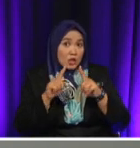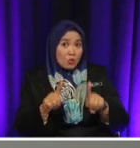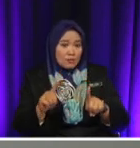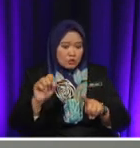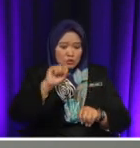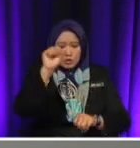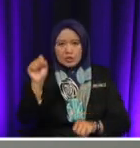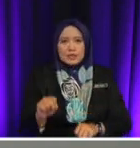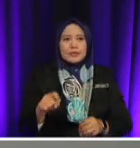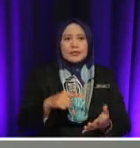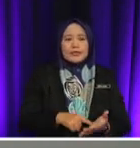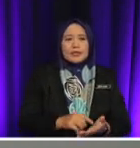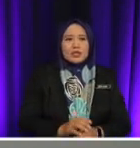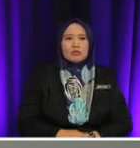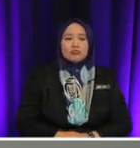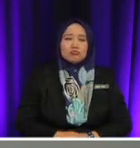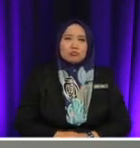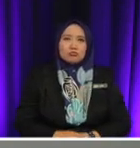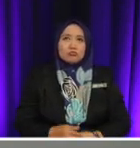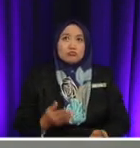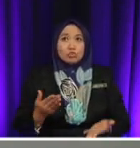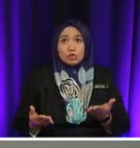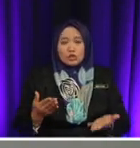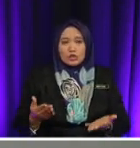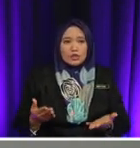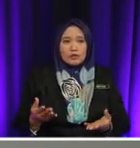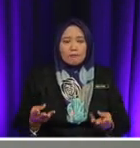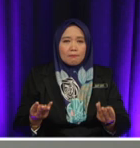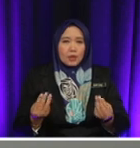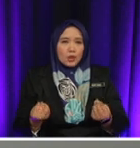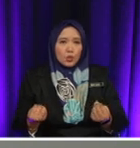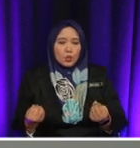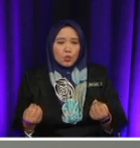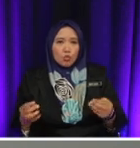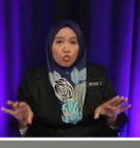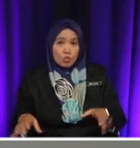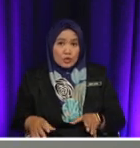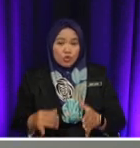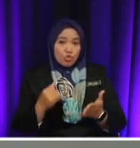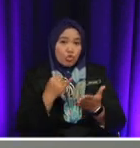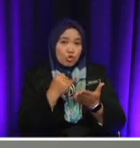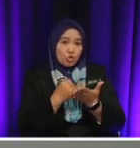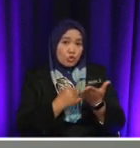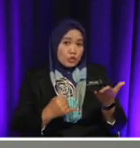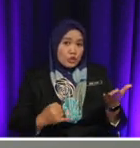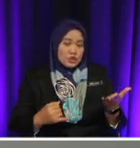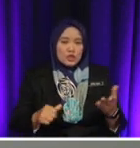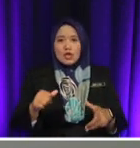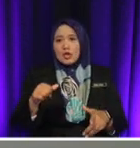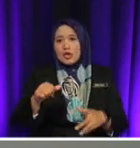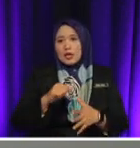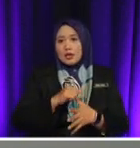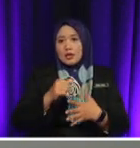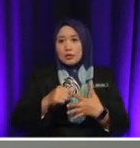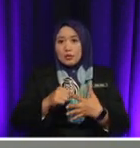soalan melibatkan lukisan ataupun lakaran okey seterusnya kita tengok dalam KBK atau kemahiran